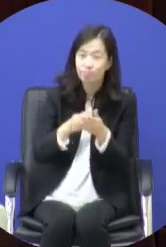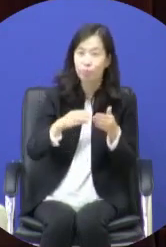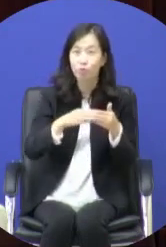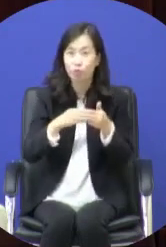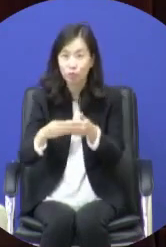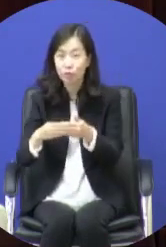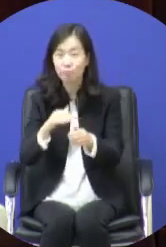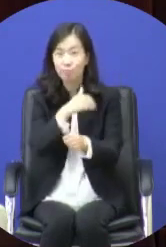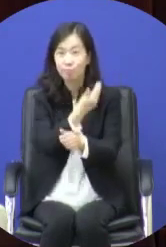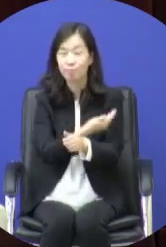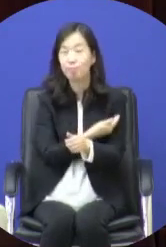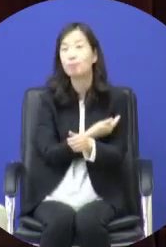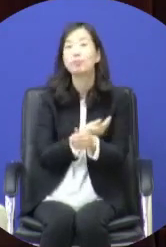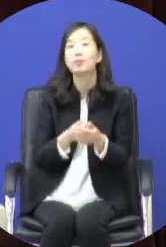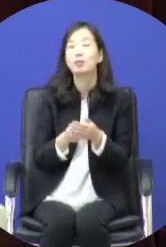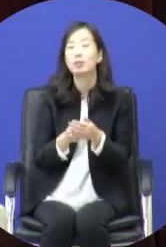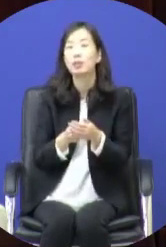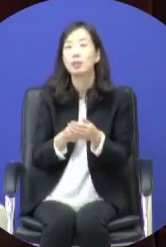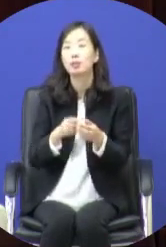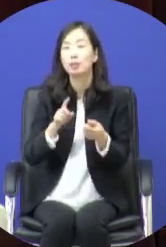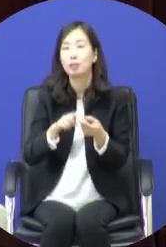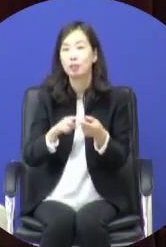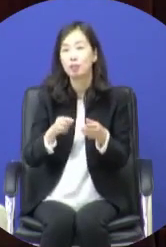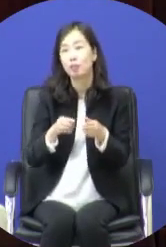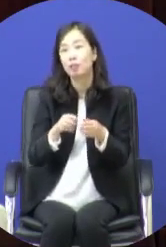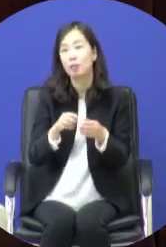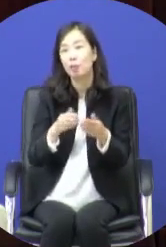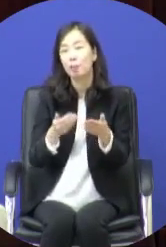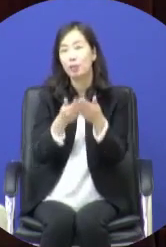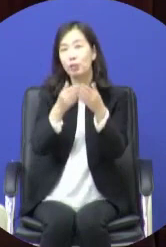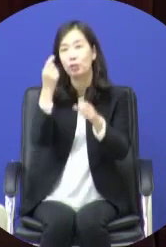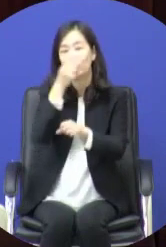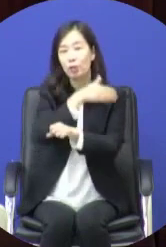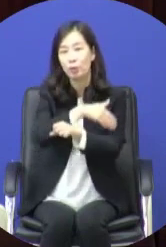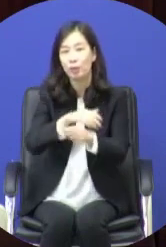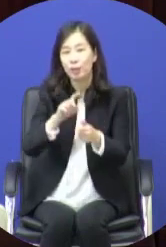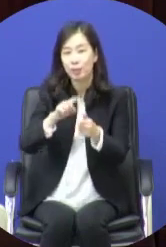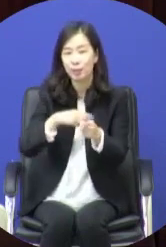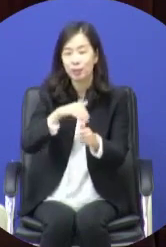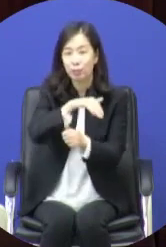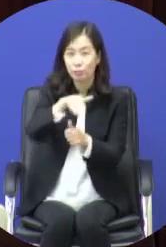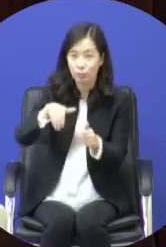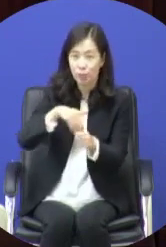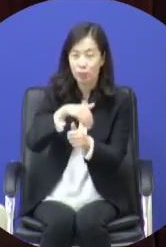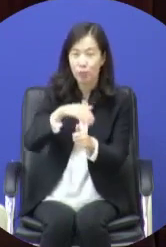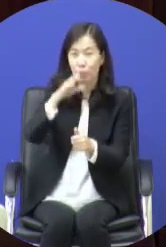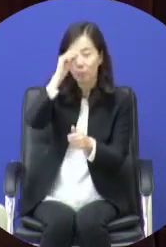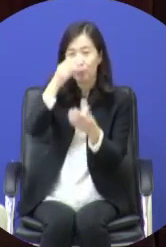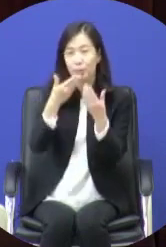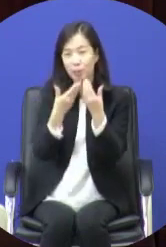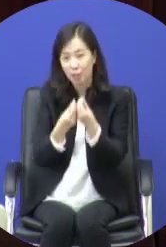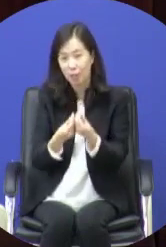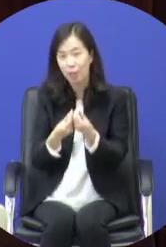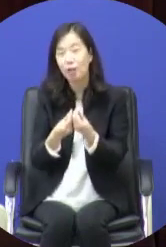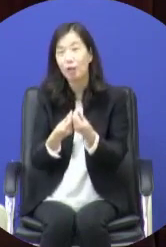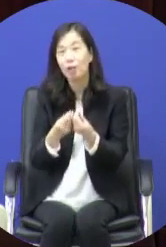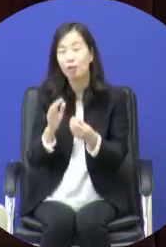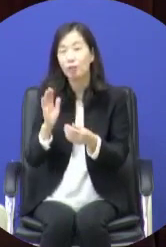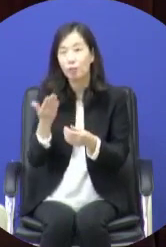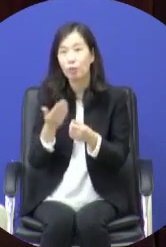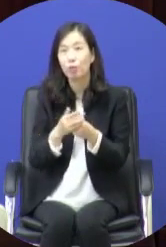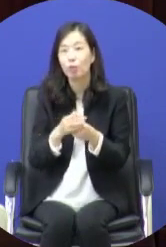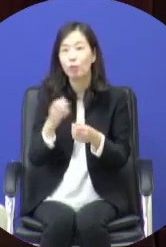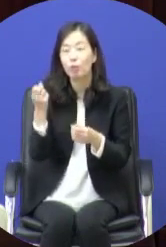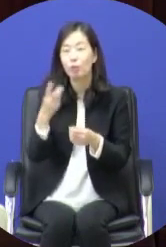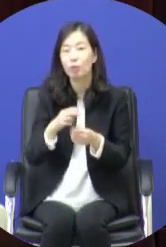추진력이라면 안성 맞춤의 호수 발전 계획이 친환경 관광전의 모범적인 사례로 자리 잡고